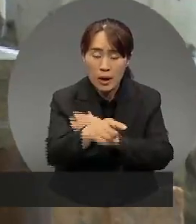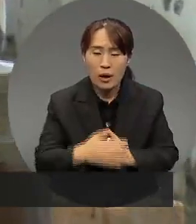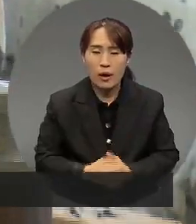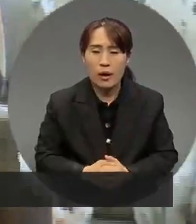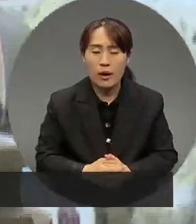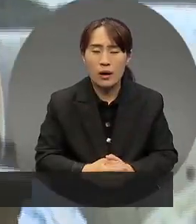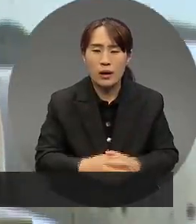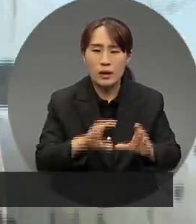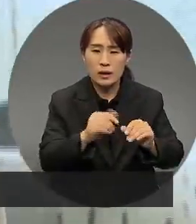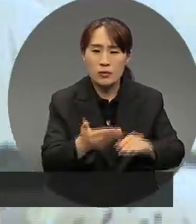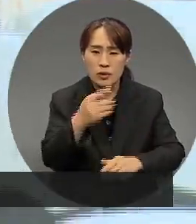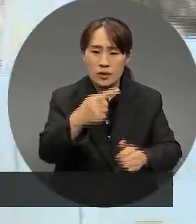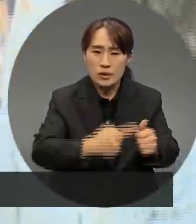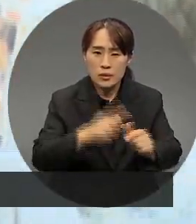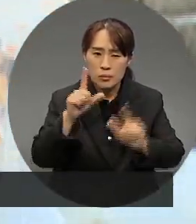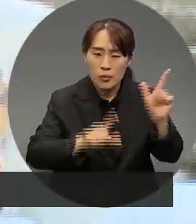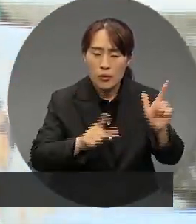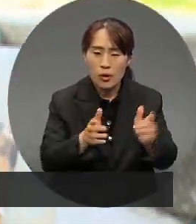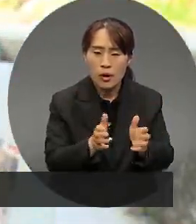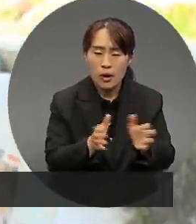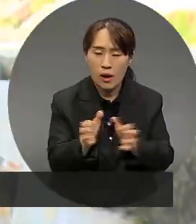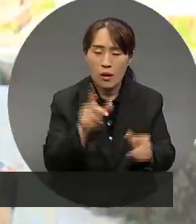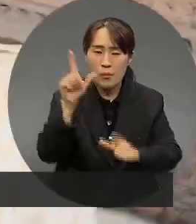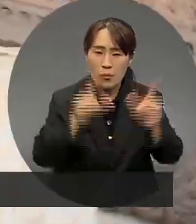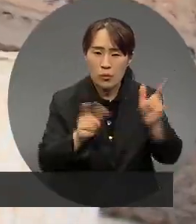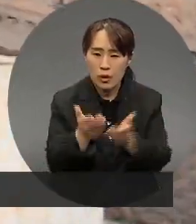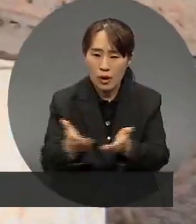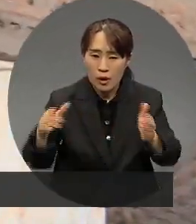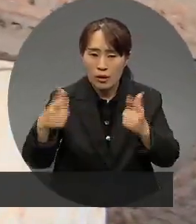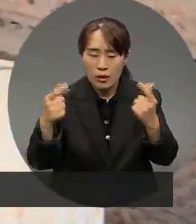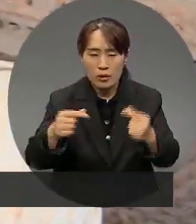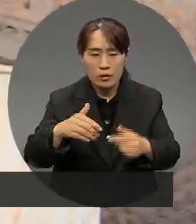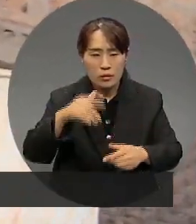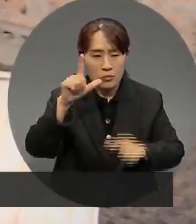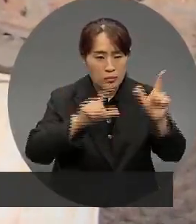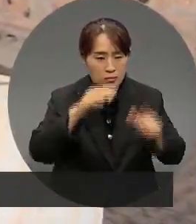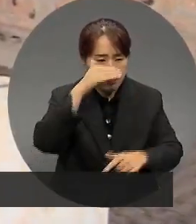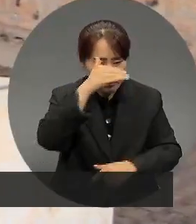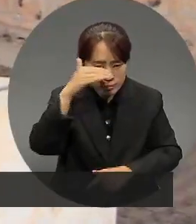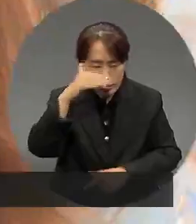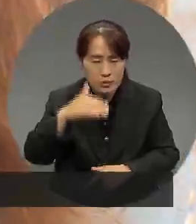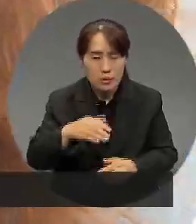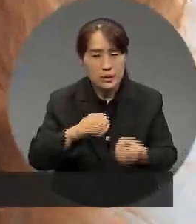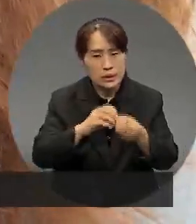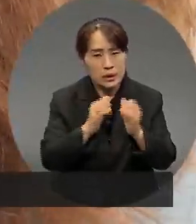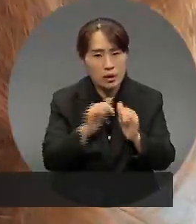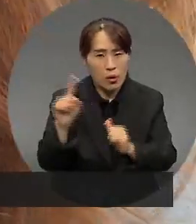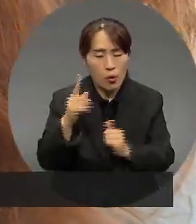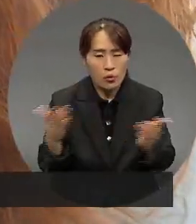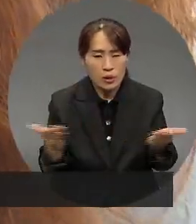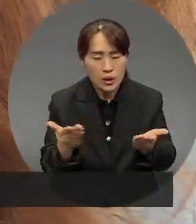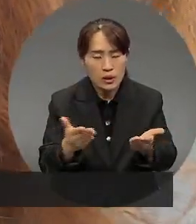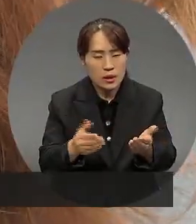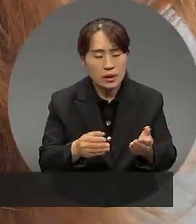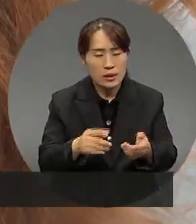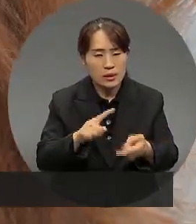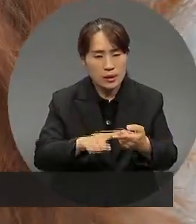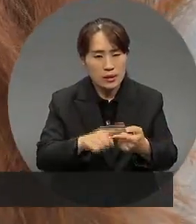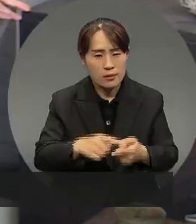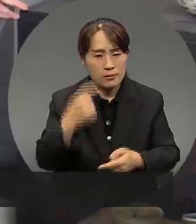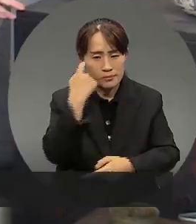위에 자연을 담아낸 분청이 항아 같은 작품을 둘러보고 작가가 어떤 작업을 하는지도